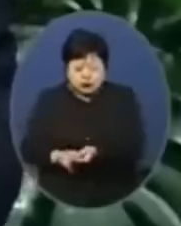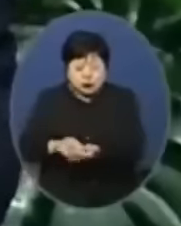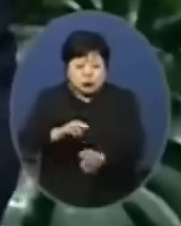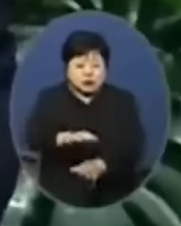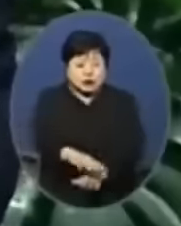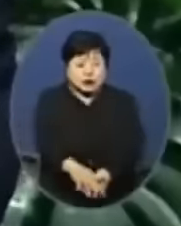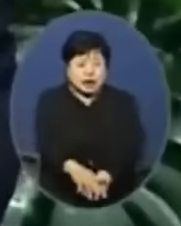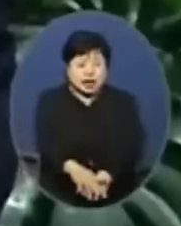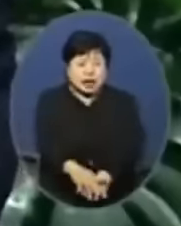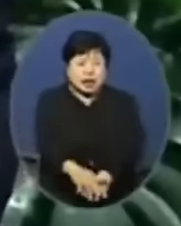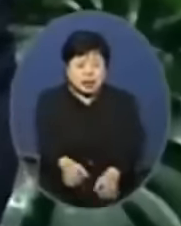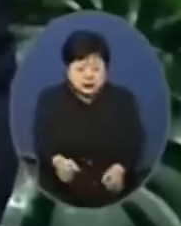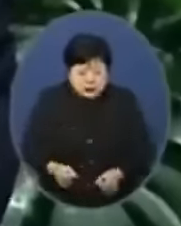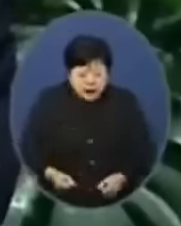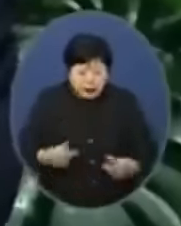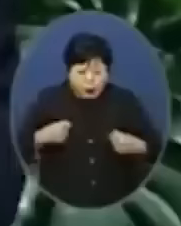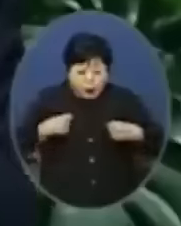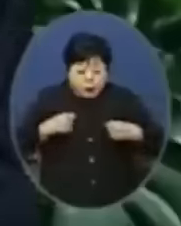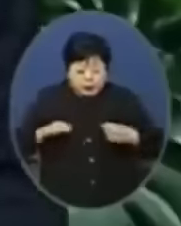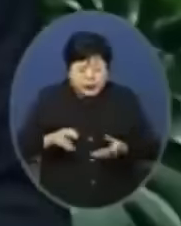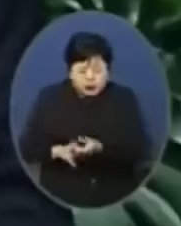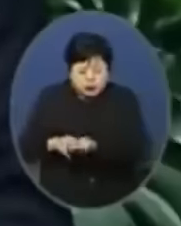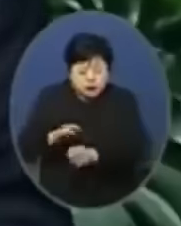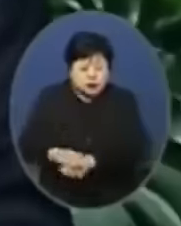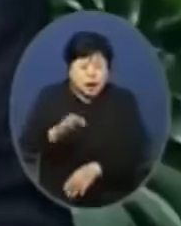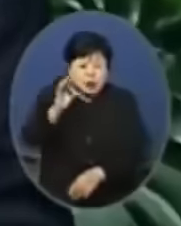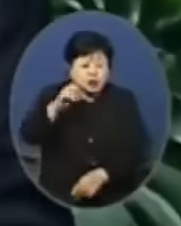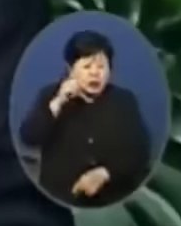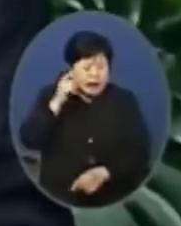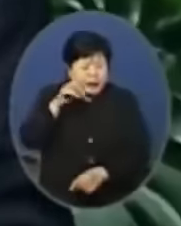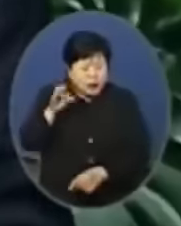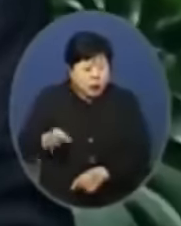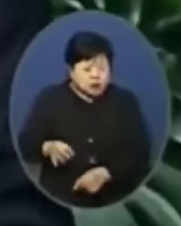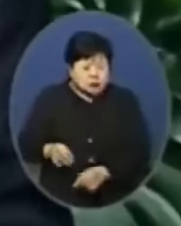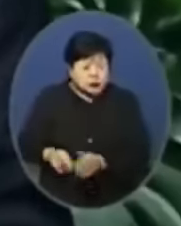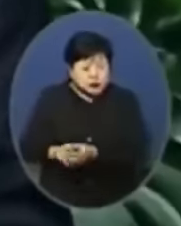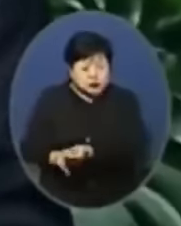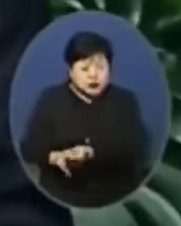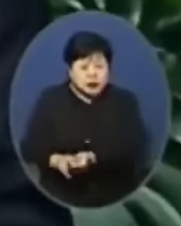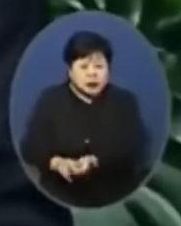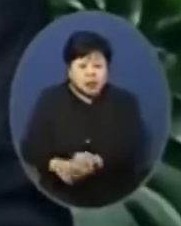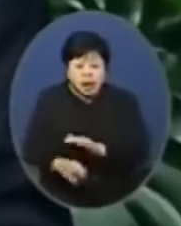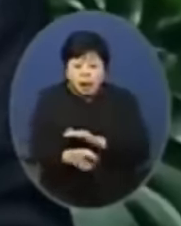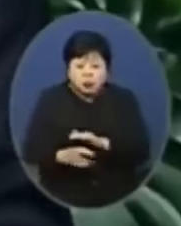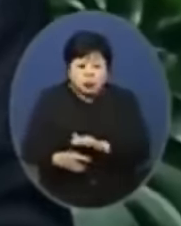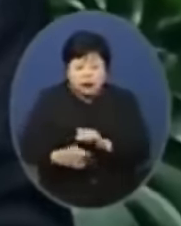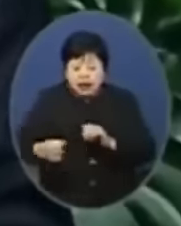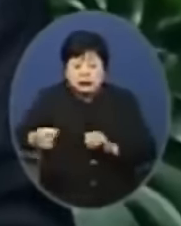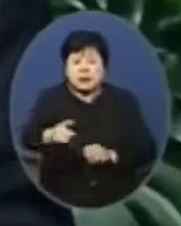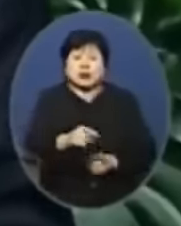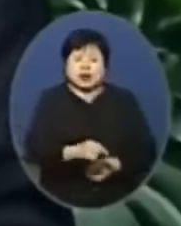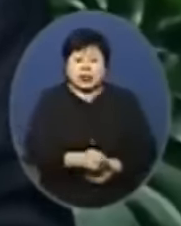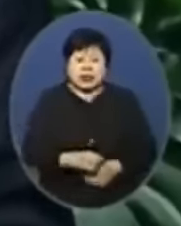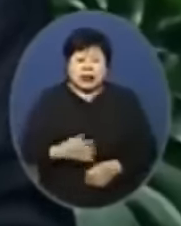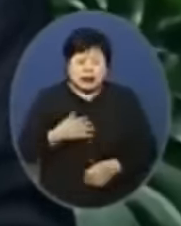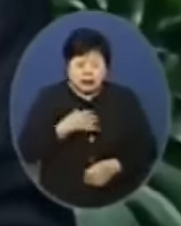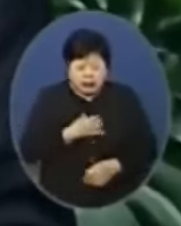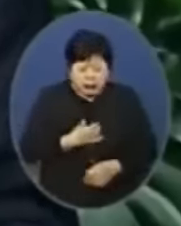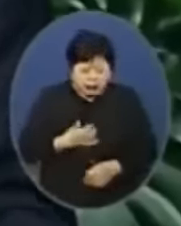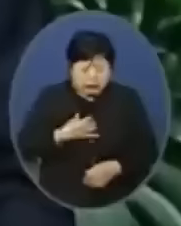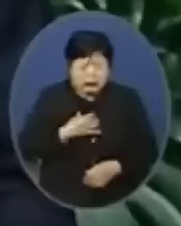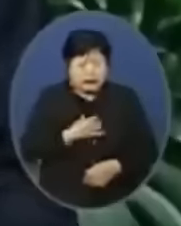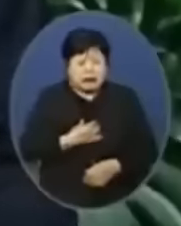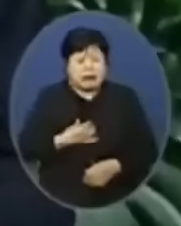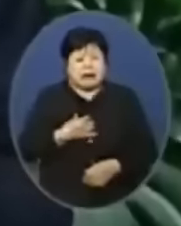서랍에다 넣어놨어요. 그러니 도둑놈이 유유히 그 돈을 다 가져갔을 거라.